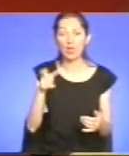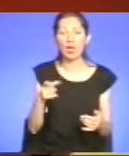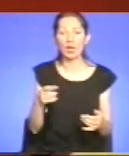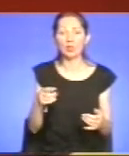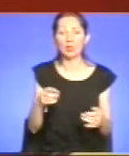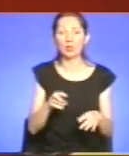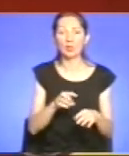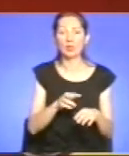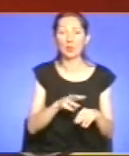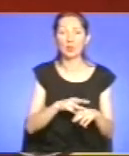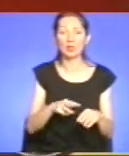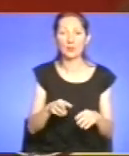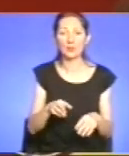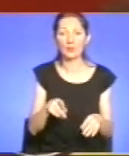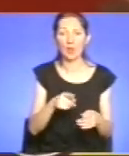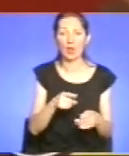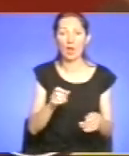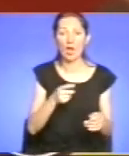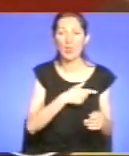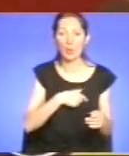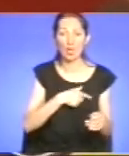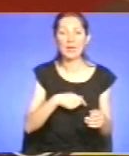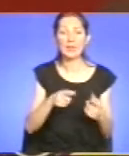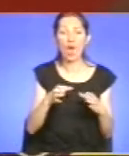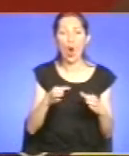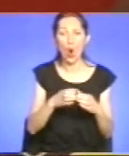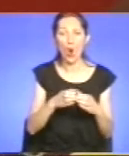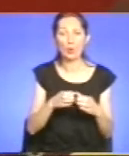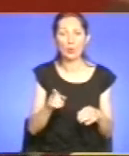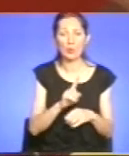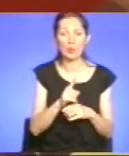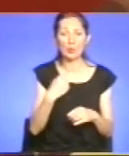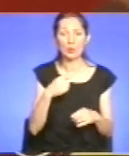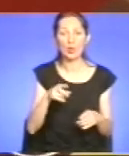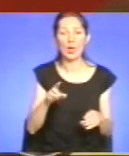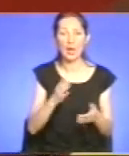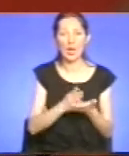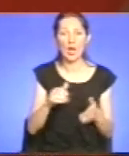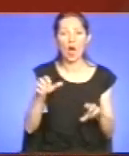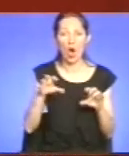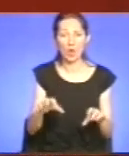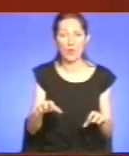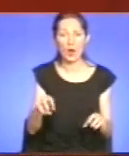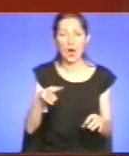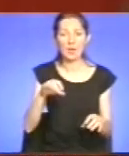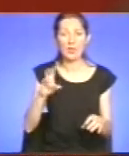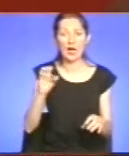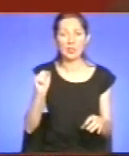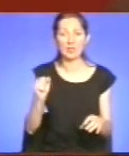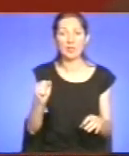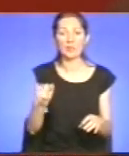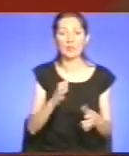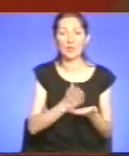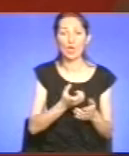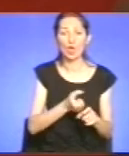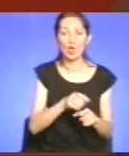Хочу сказати, що серед депутатського корпусу Тернопільської обласної ради є голова Новинецької районної організації пані Лариса Місюк. Є дуже